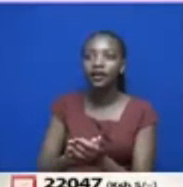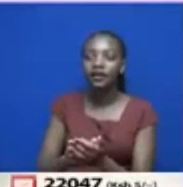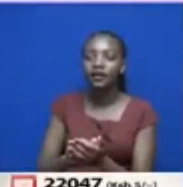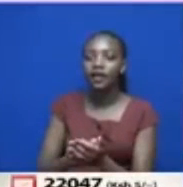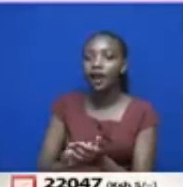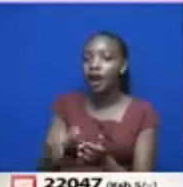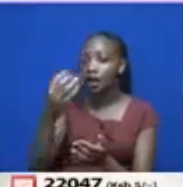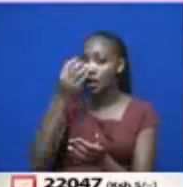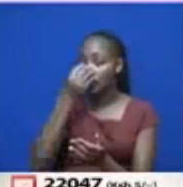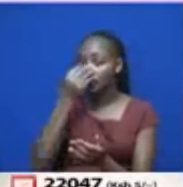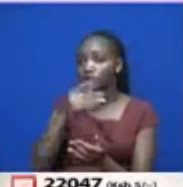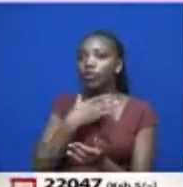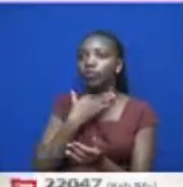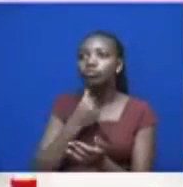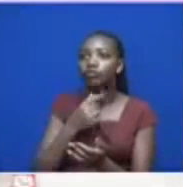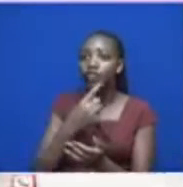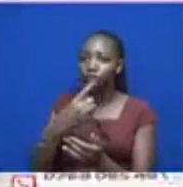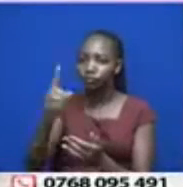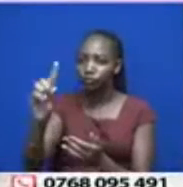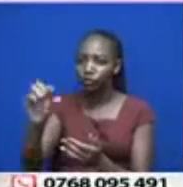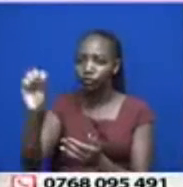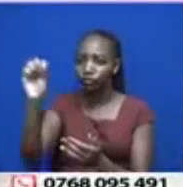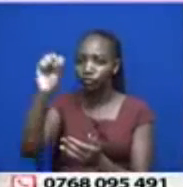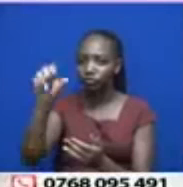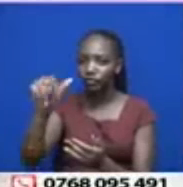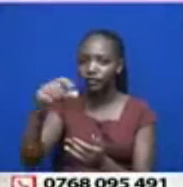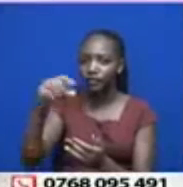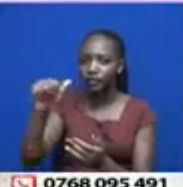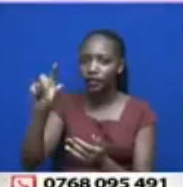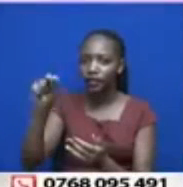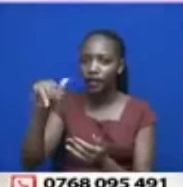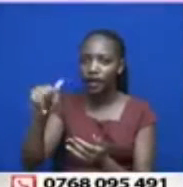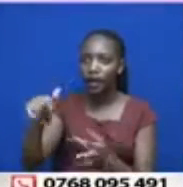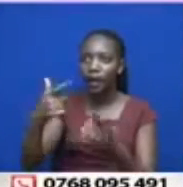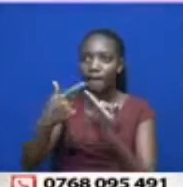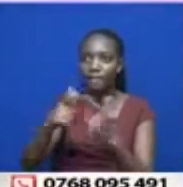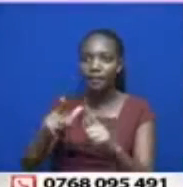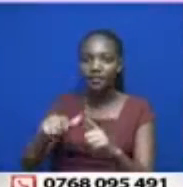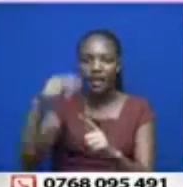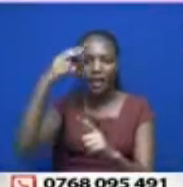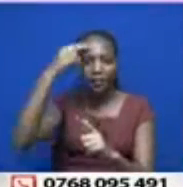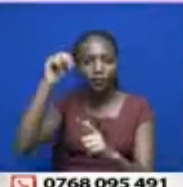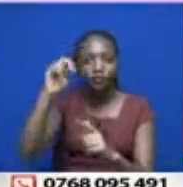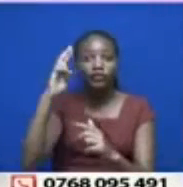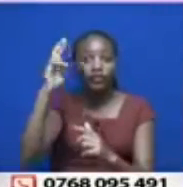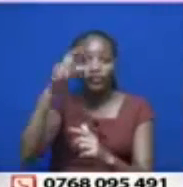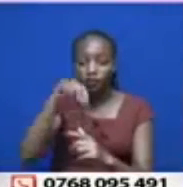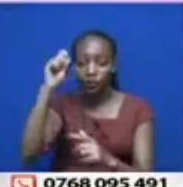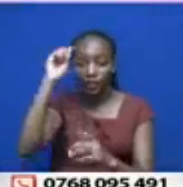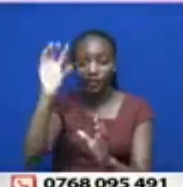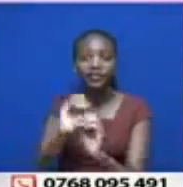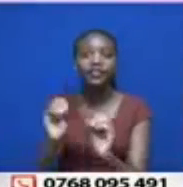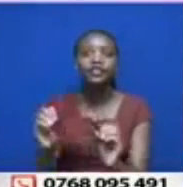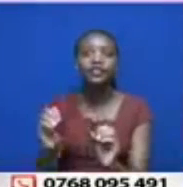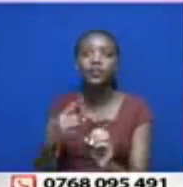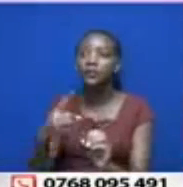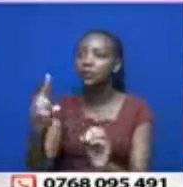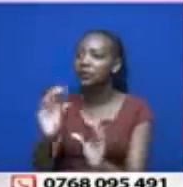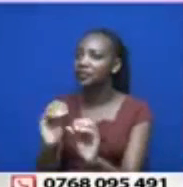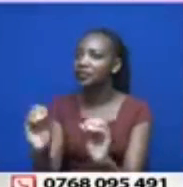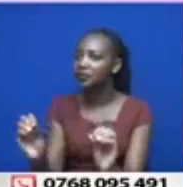sana kufika Sagana, yeah, lakini kwa sababu ambazo sisi hatuelewi kama wananchi,